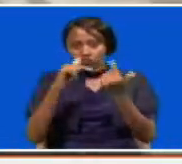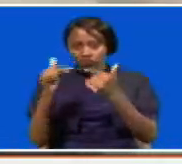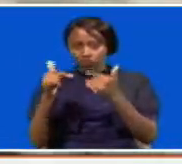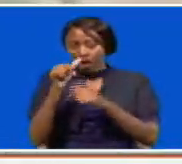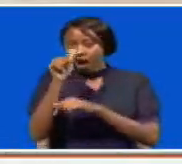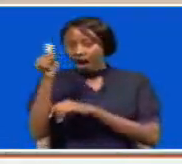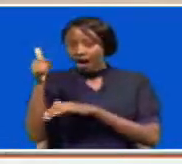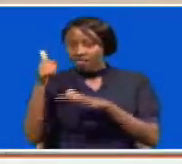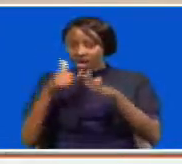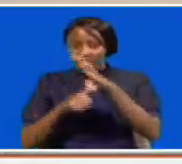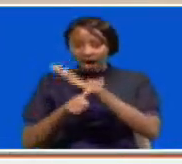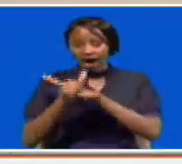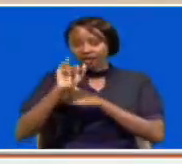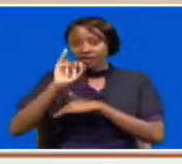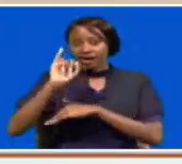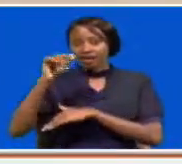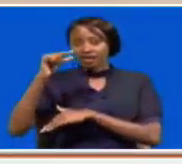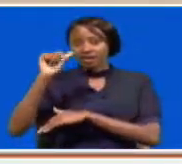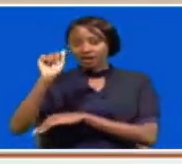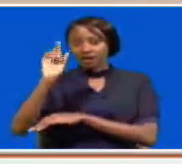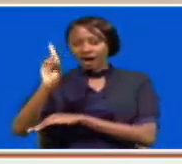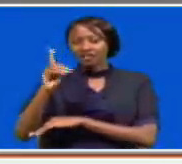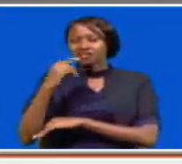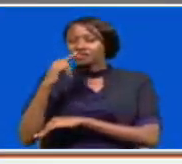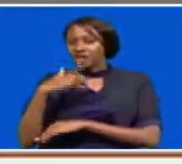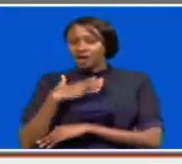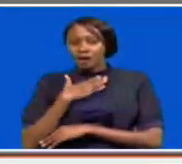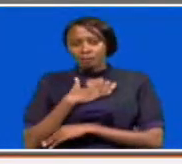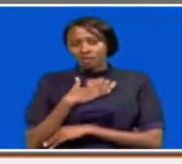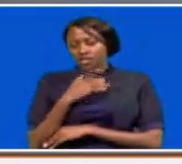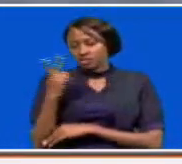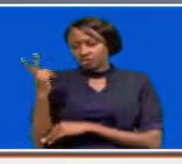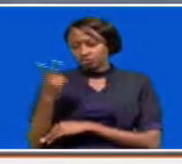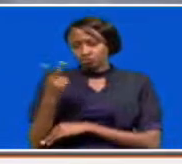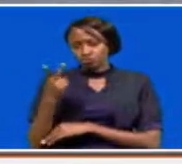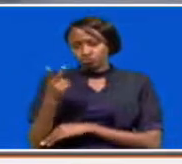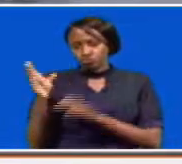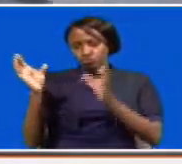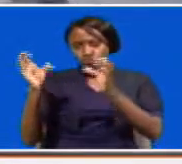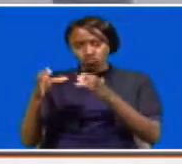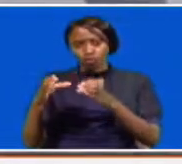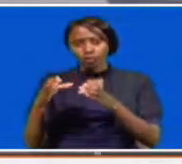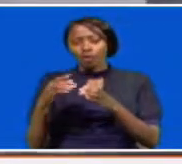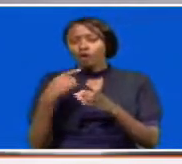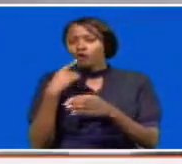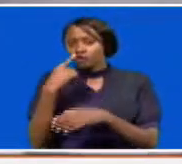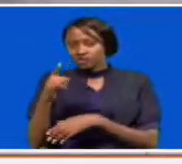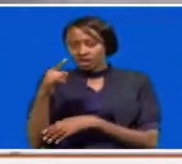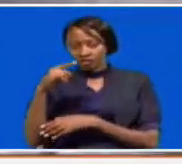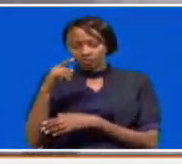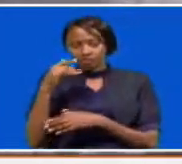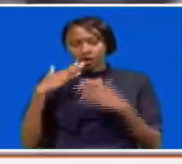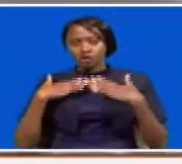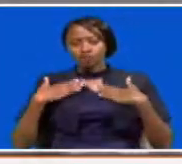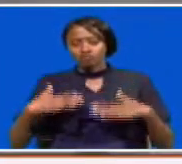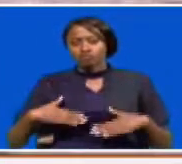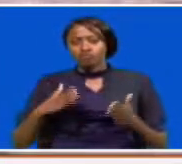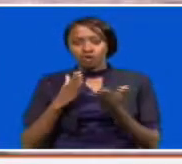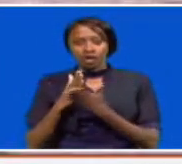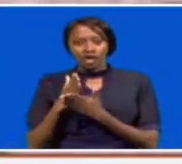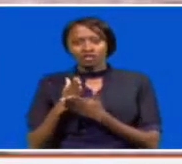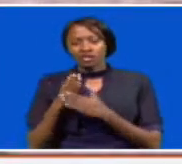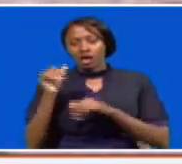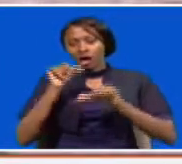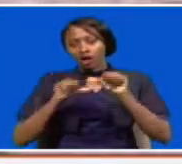chini ya mwavuli wa IGAD yametoa wito kwa makundi hayo mawili kutoa nafasi kwa huduma za kibinadamu kufikia waathiriwa.